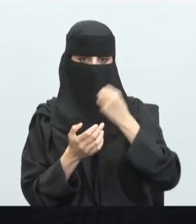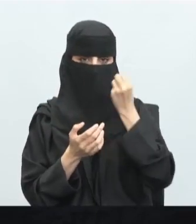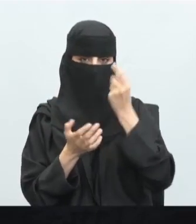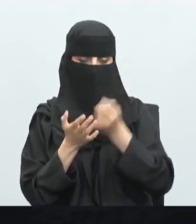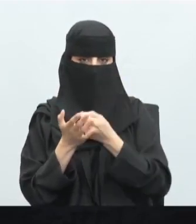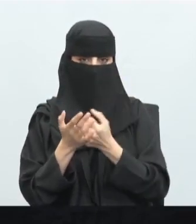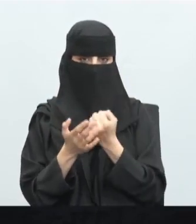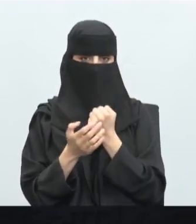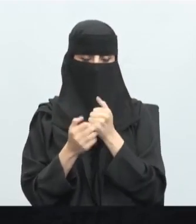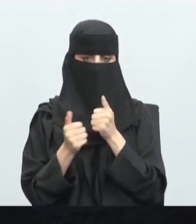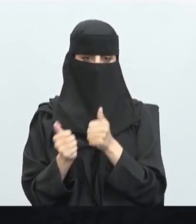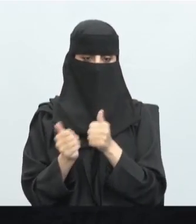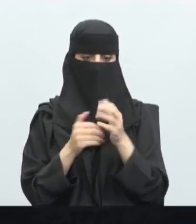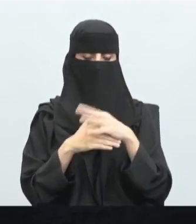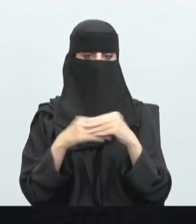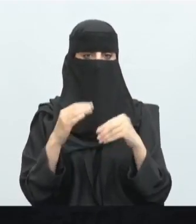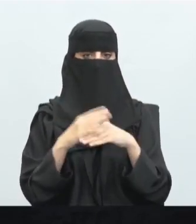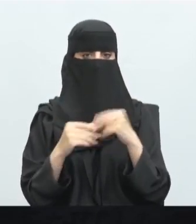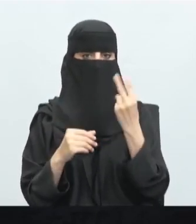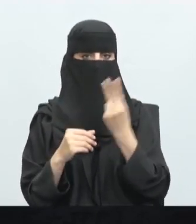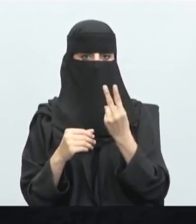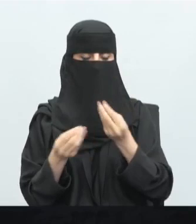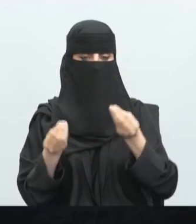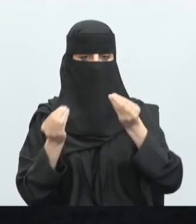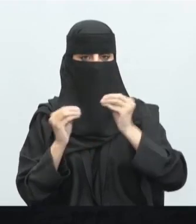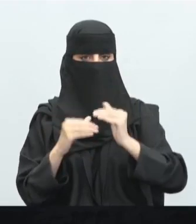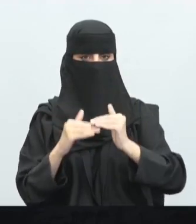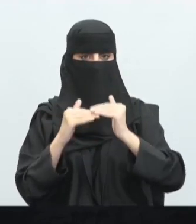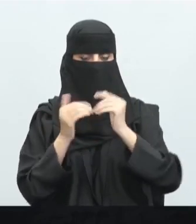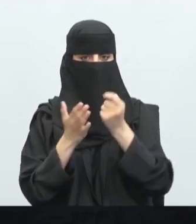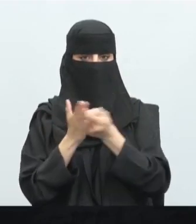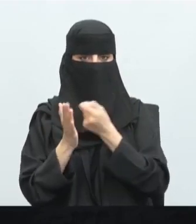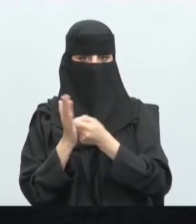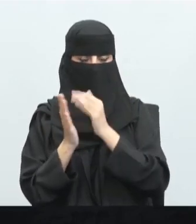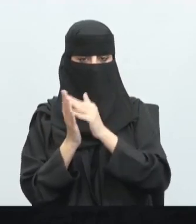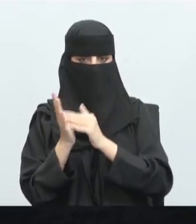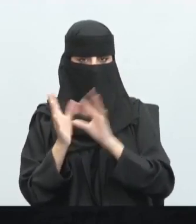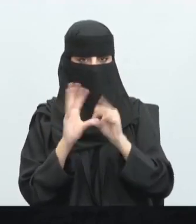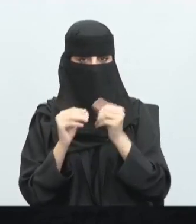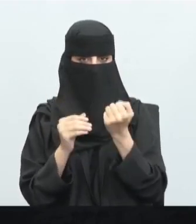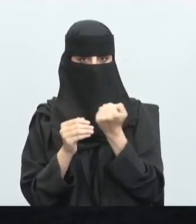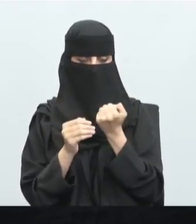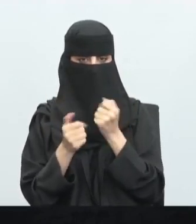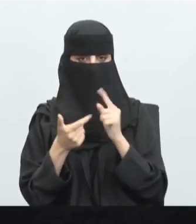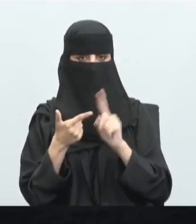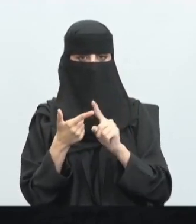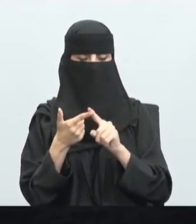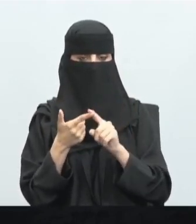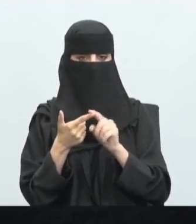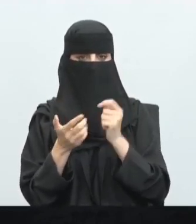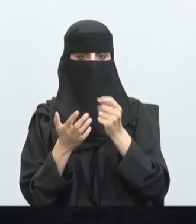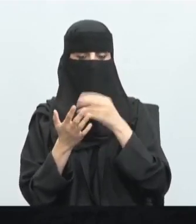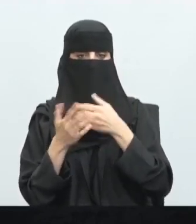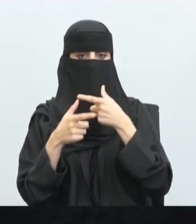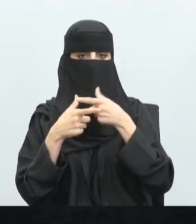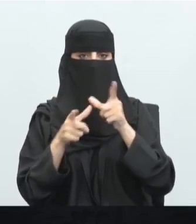اذا كان لدينا مهارتين وهما الكتابه باسلوبي ثم السرد بارك